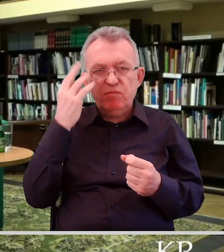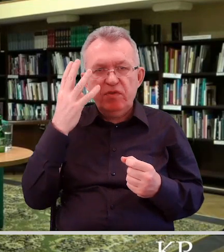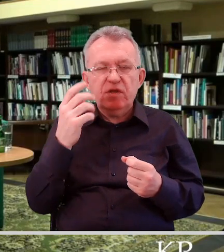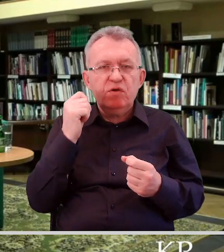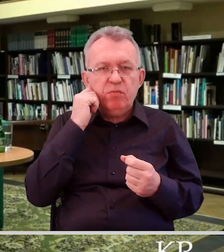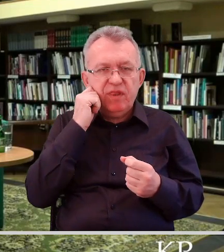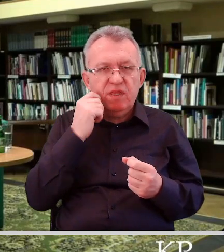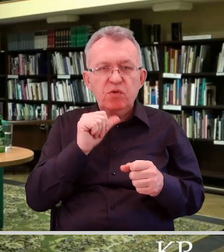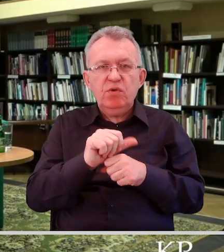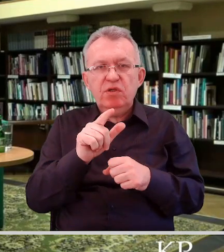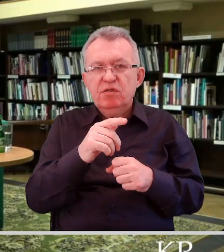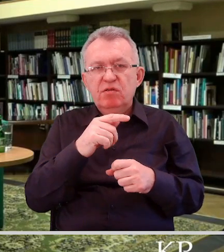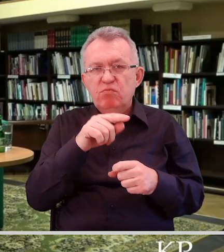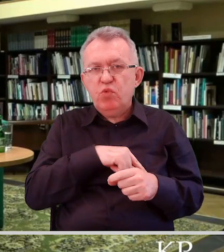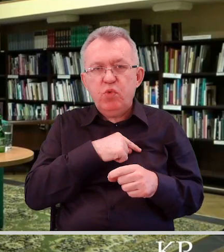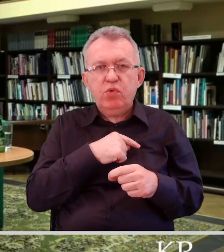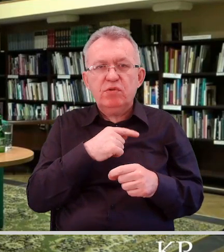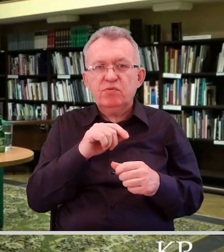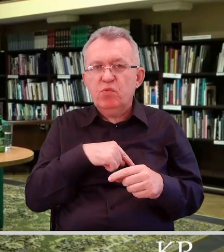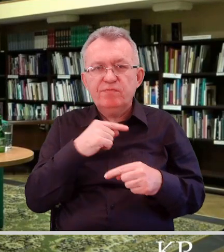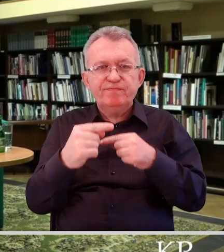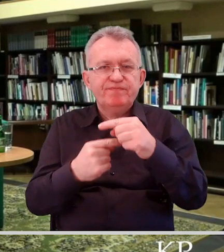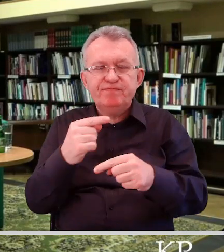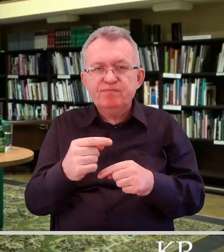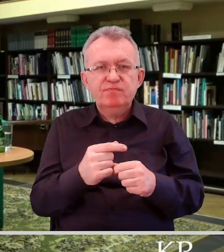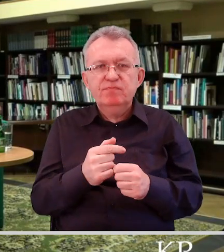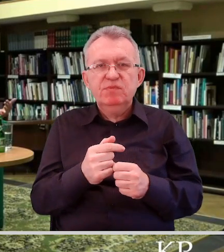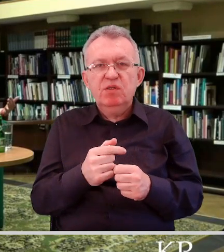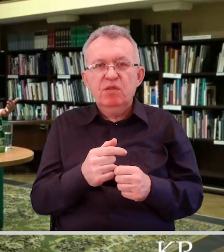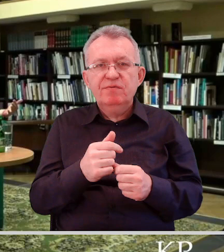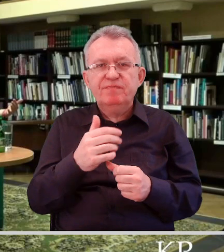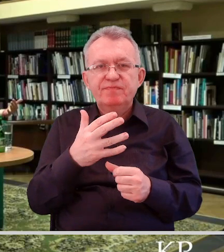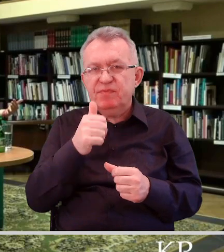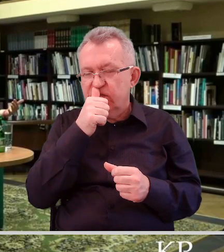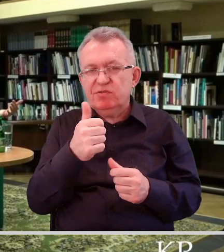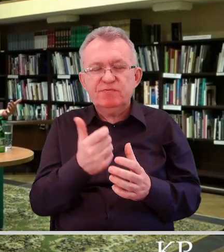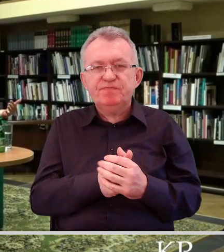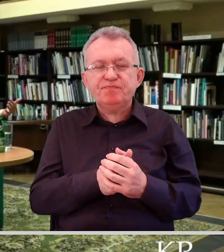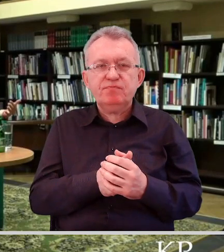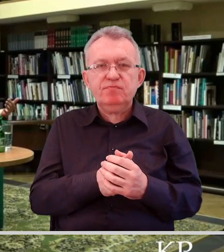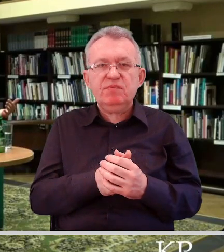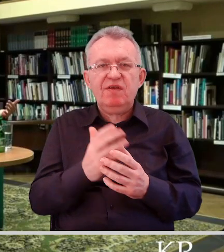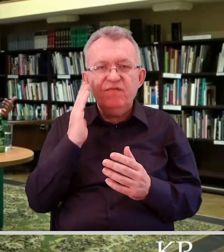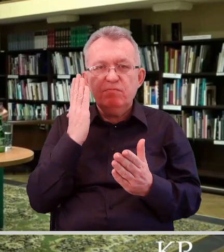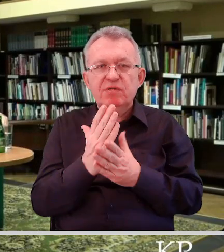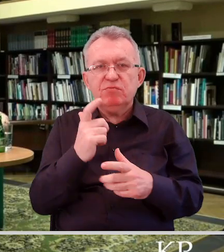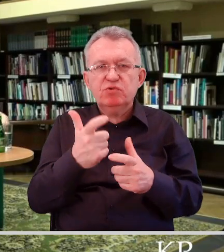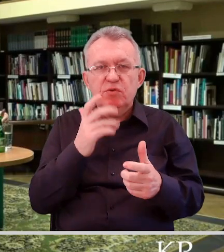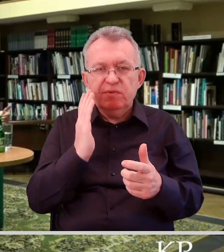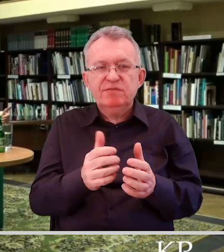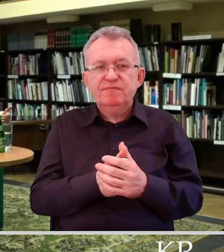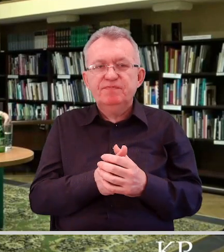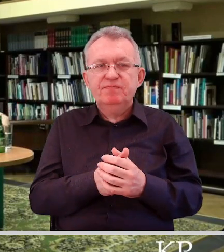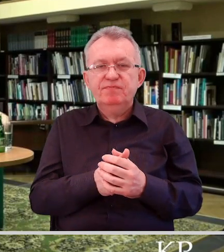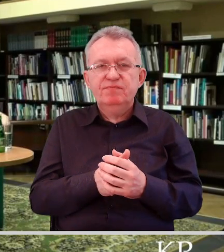więc wiadomo było, że ten ruch nie może potrwać i przetrwać luzem i na dziko. Wiadomo było, że coś się z tym musi dziać,